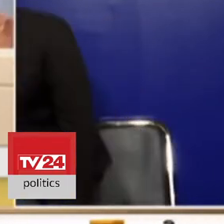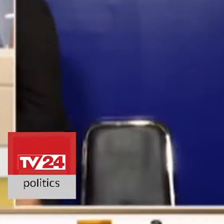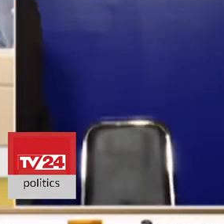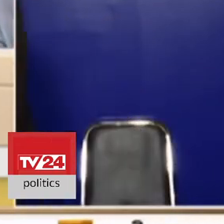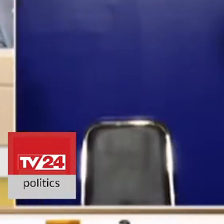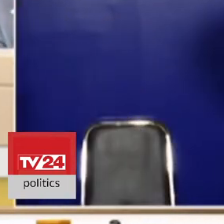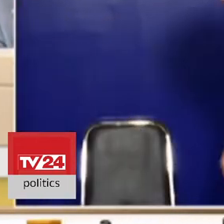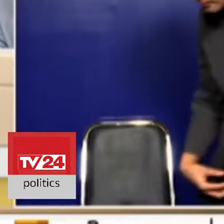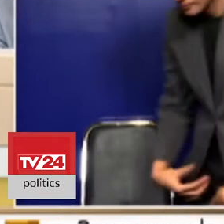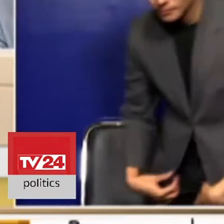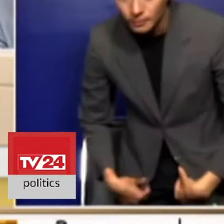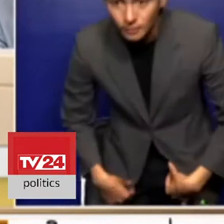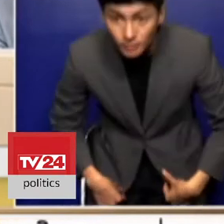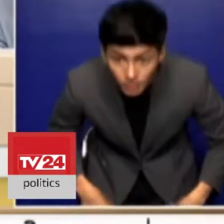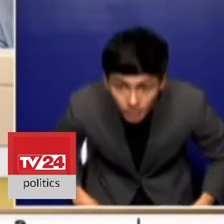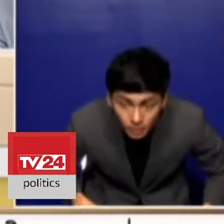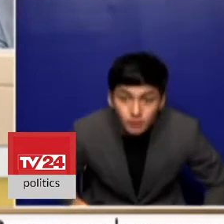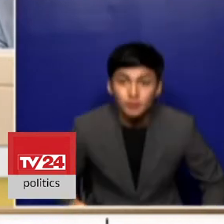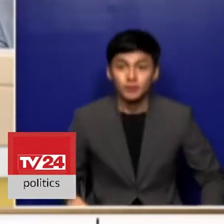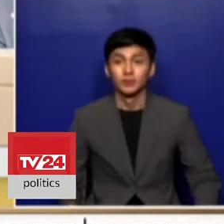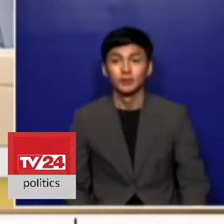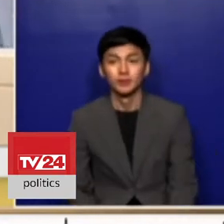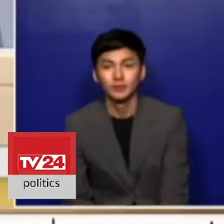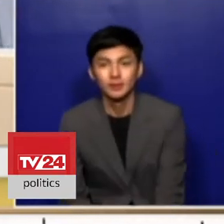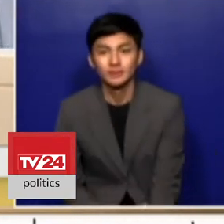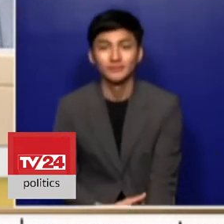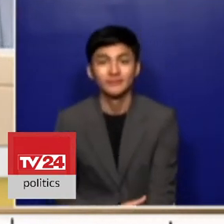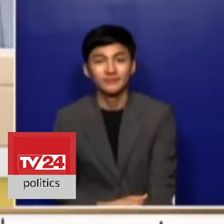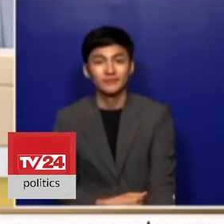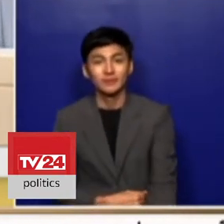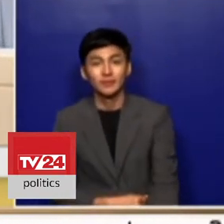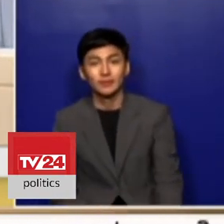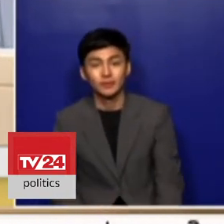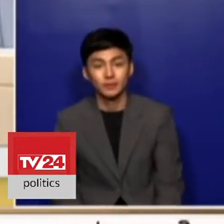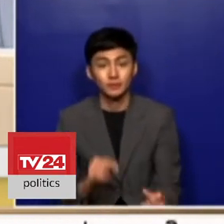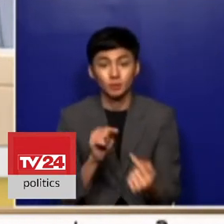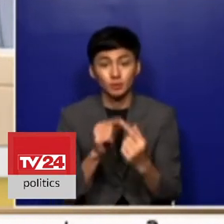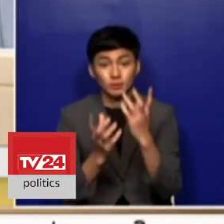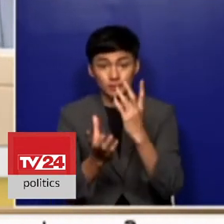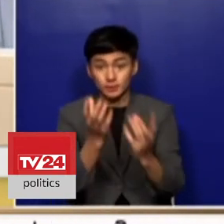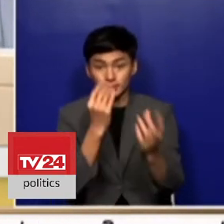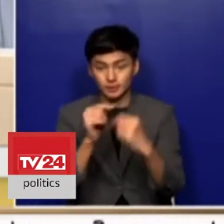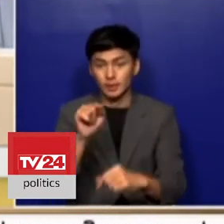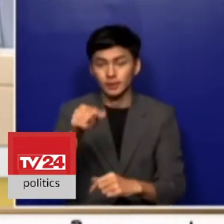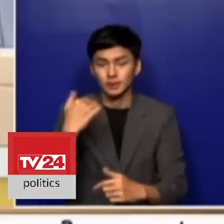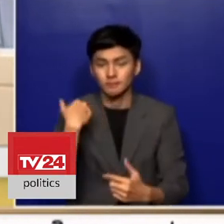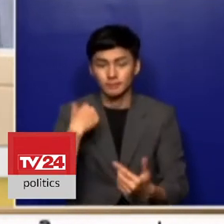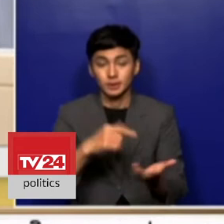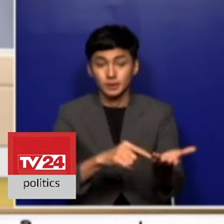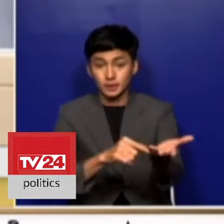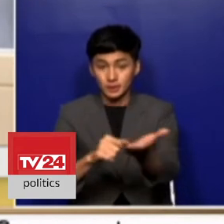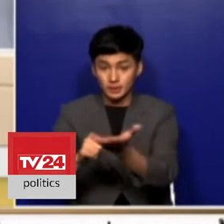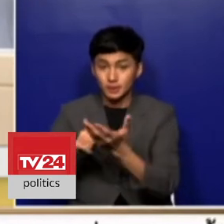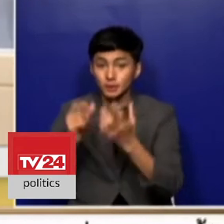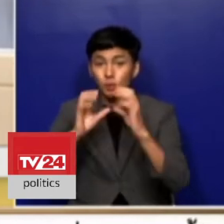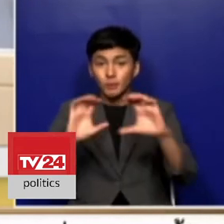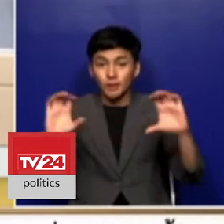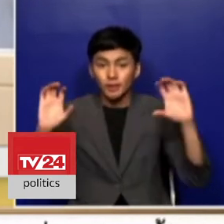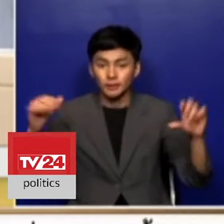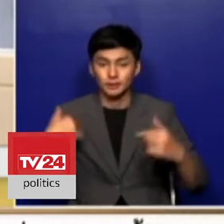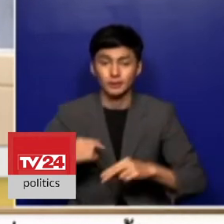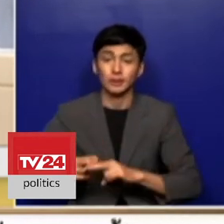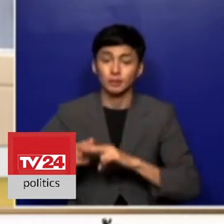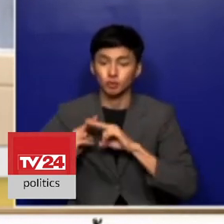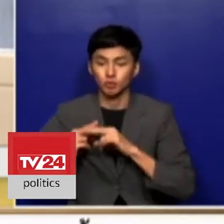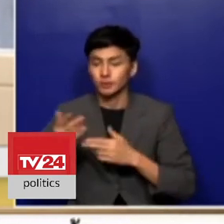ปรับแก้ถ้อยคำนี้ก็ด้วยเหตุผลที่ว่าแม้ในการศึกษาครั้งนี้ค่ะจะได้เชิญหน่วยงานภาครัฐและภาคเอกชนมาร่วม